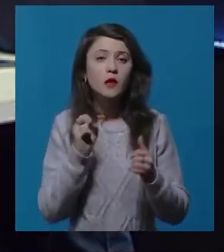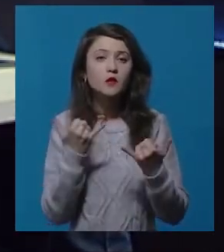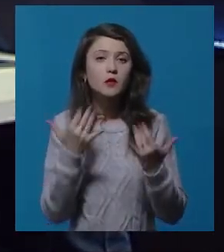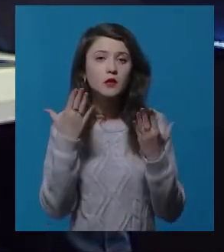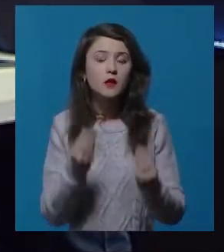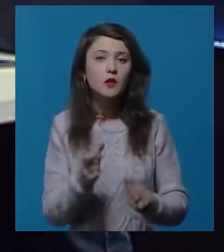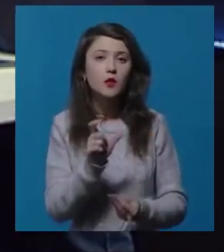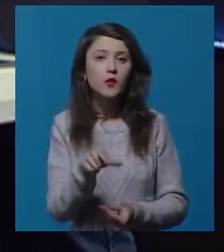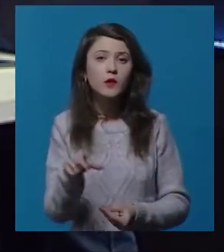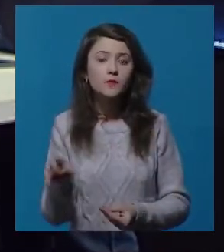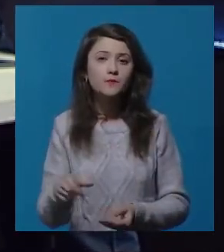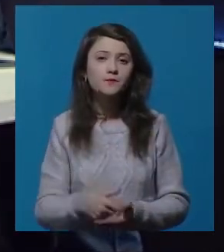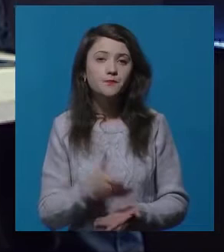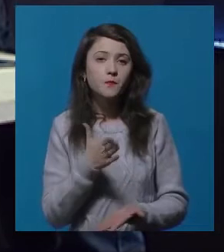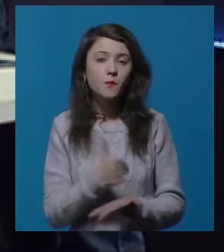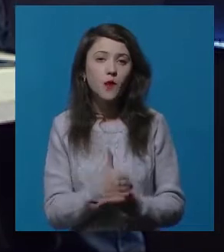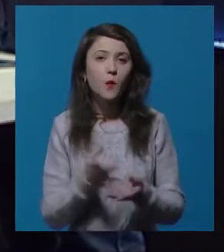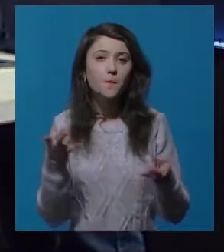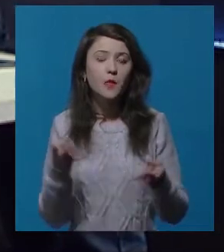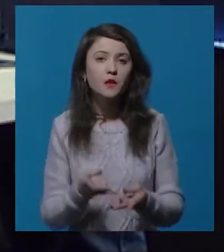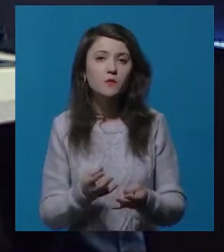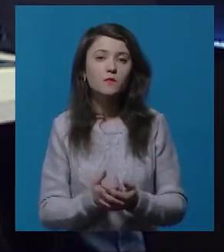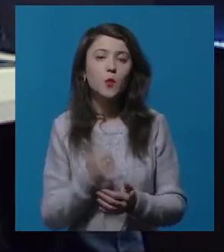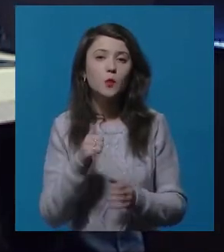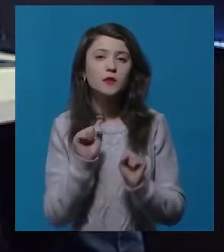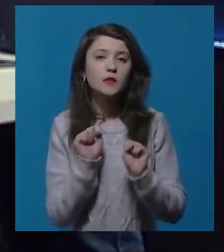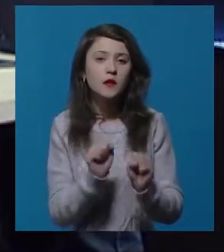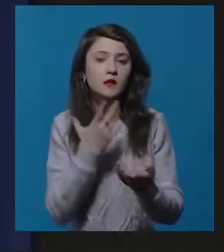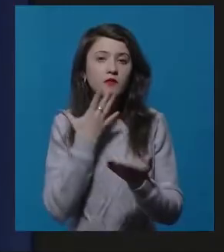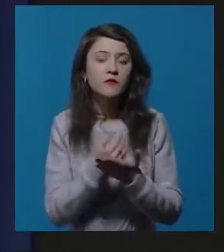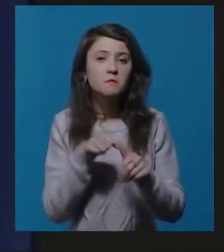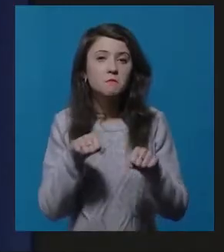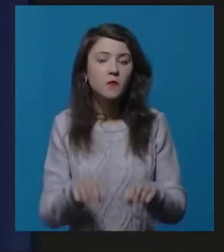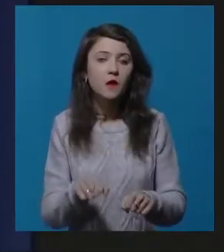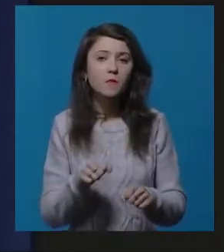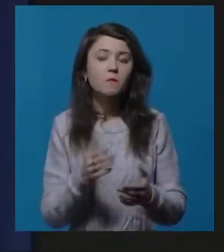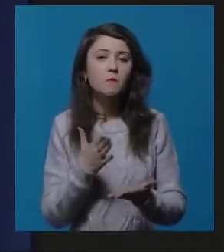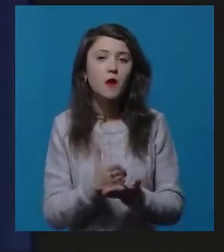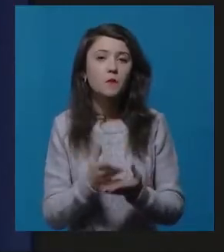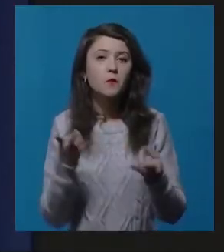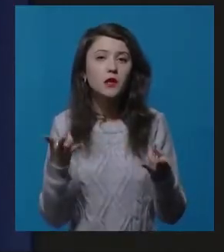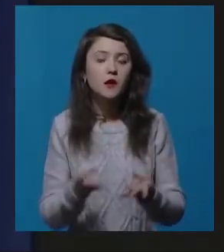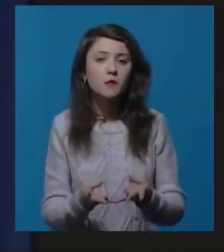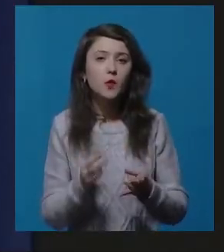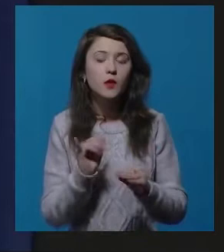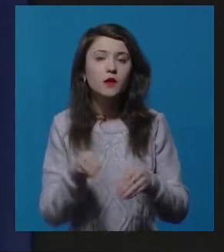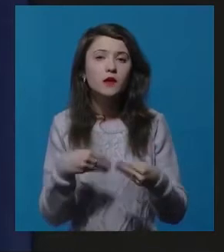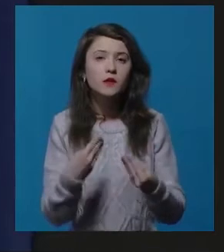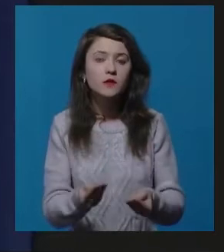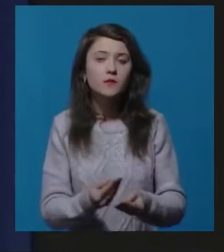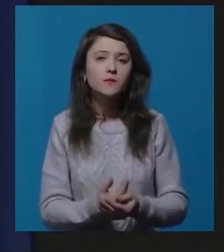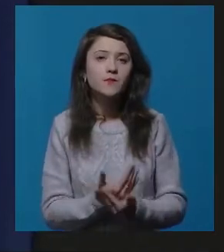люди мають потребу у захисті своїх прав, вони мають потребу у наданні